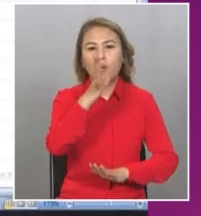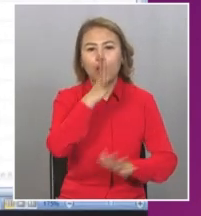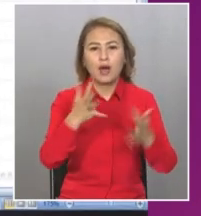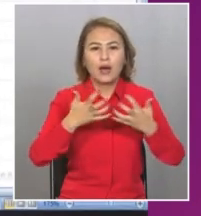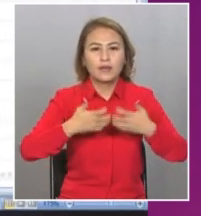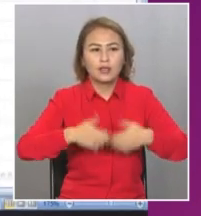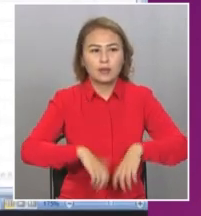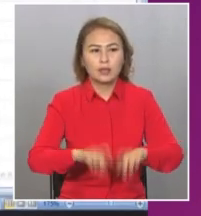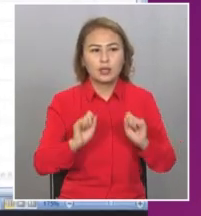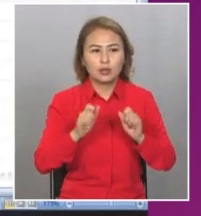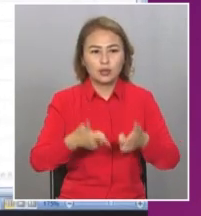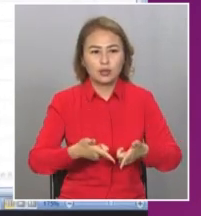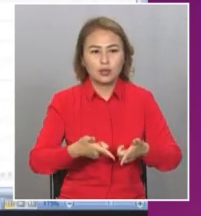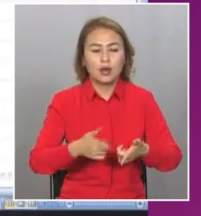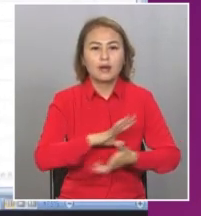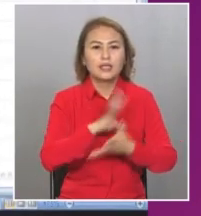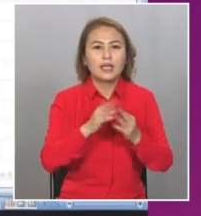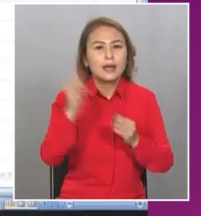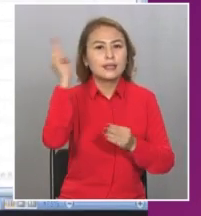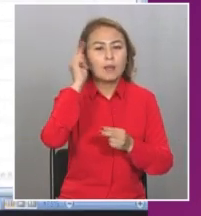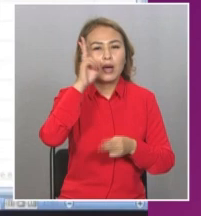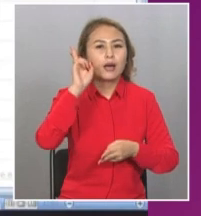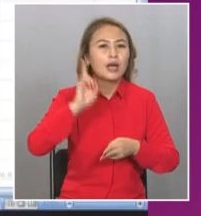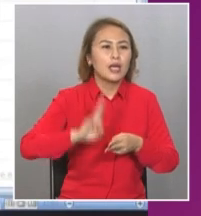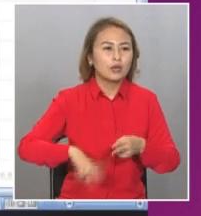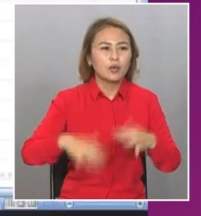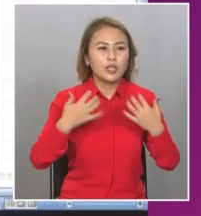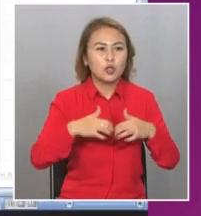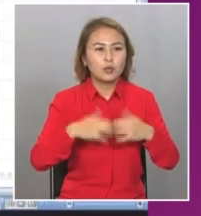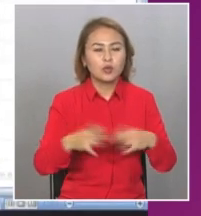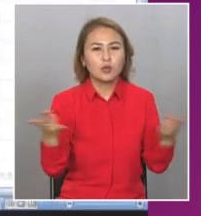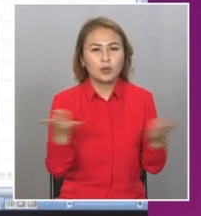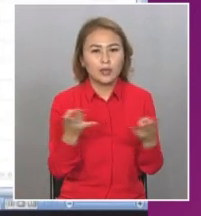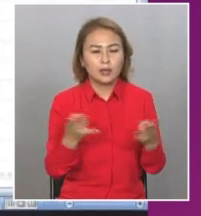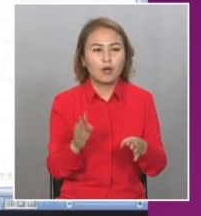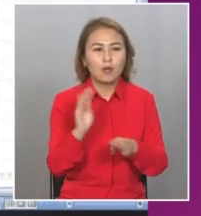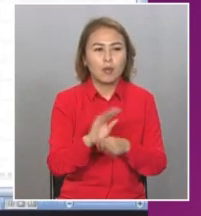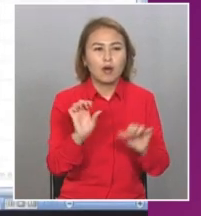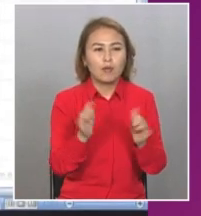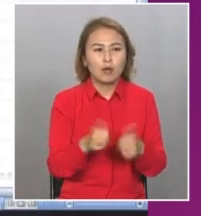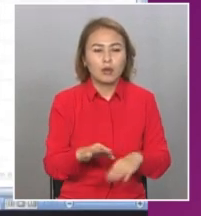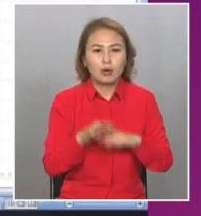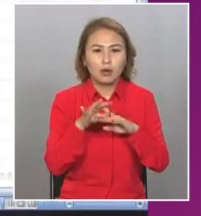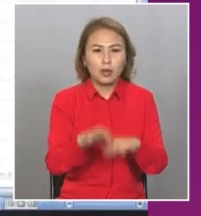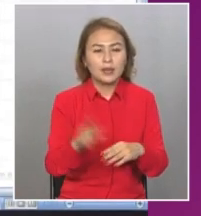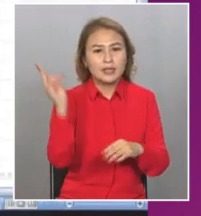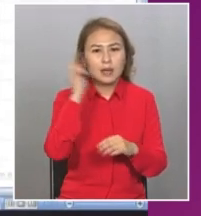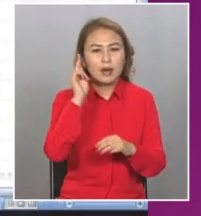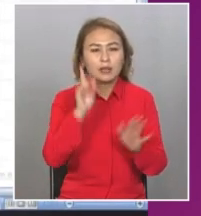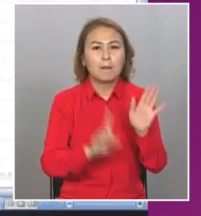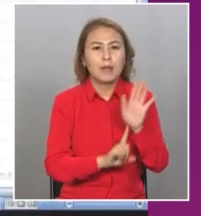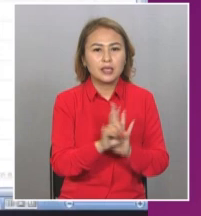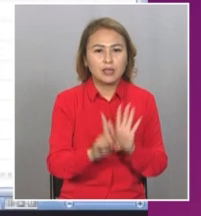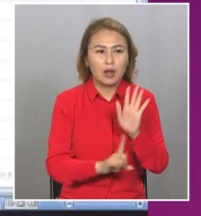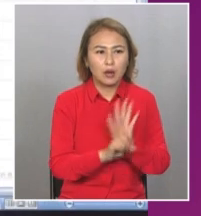автоматты түрде түсті. Енді сабақтың аяқталуын есептеуім керек, ол үшін формула құрам. Сабақтың